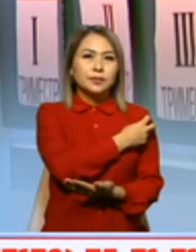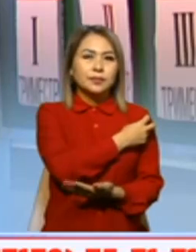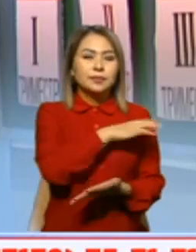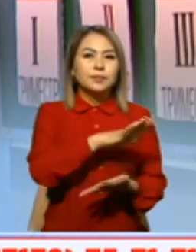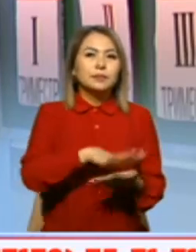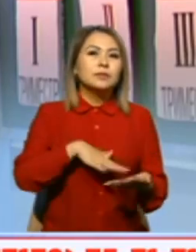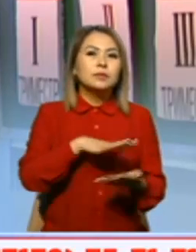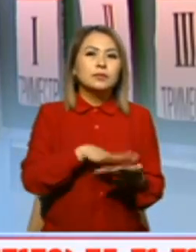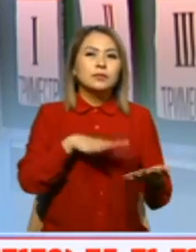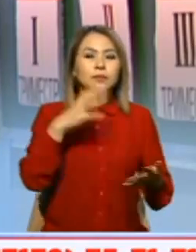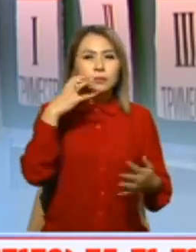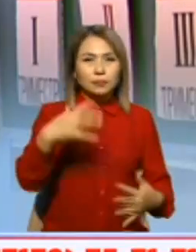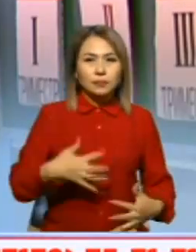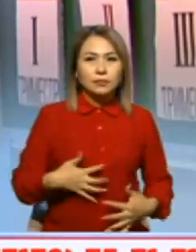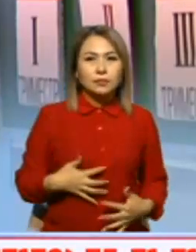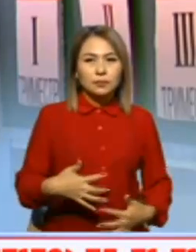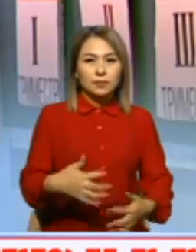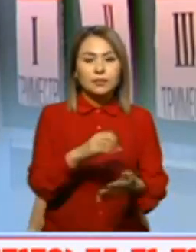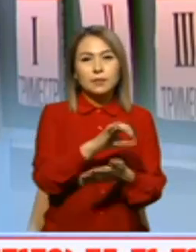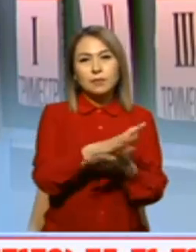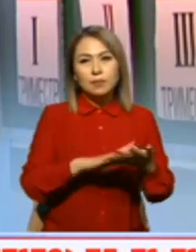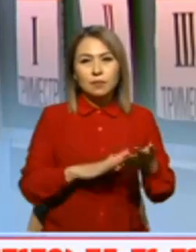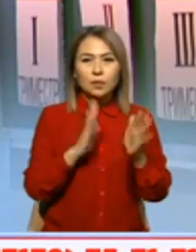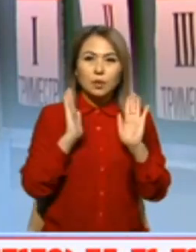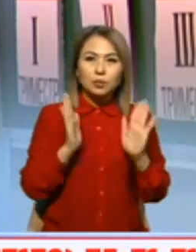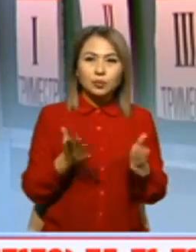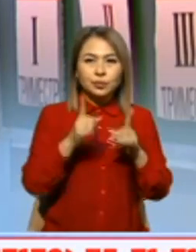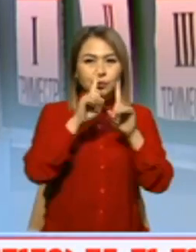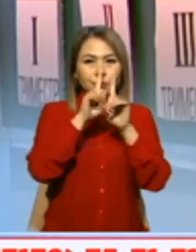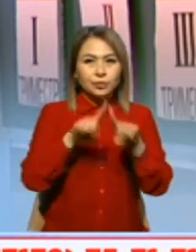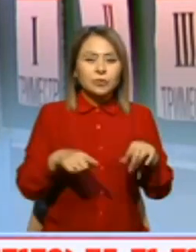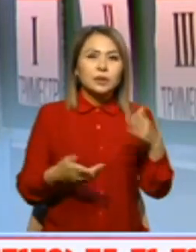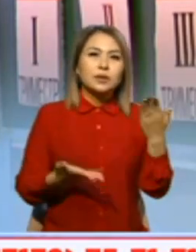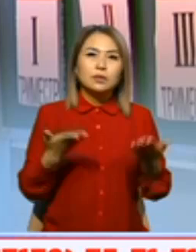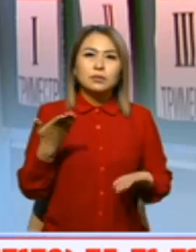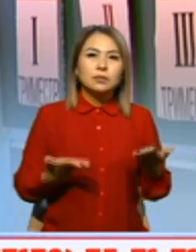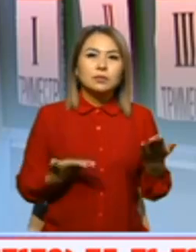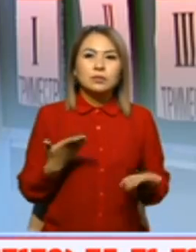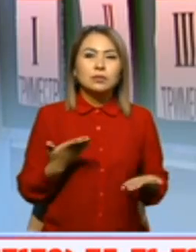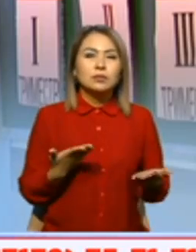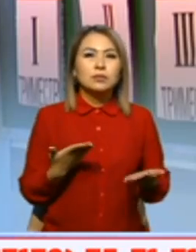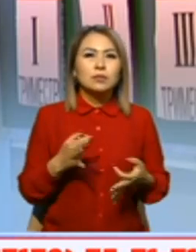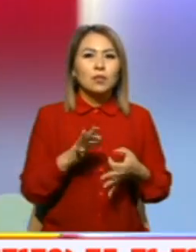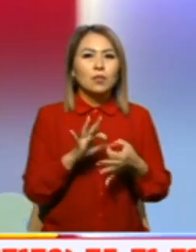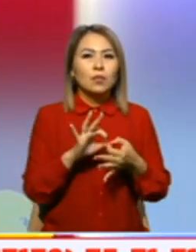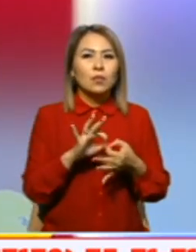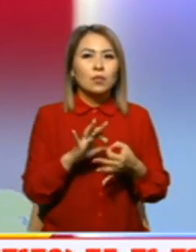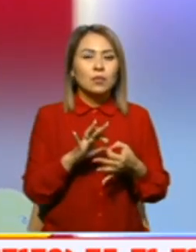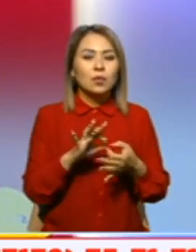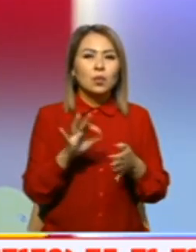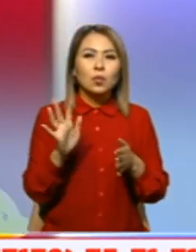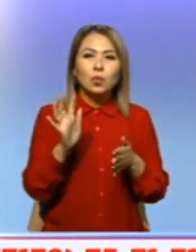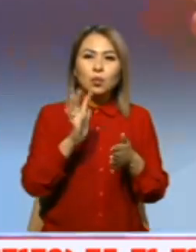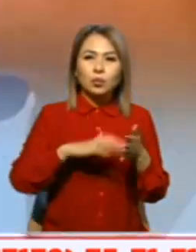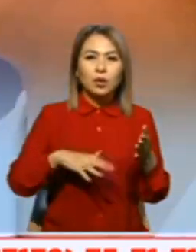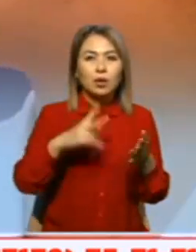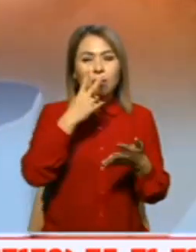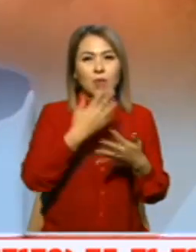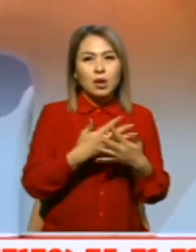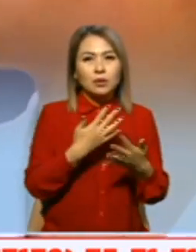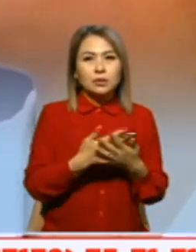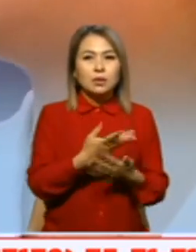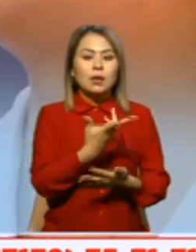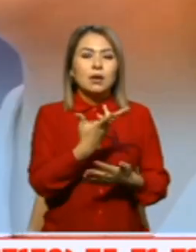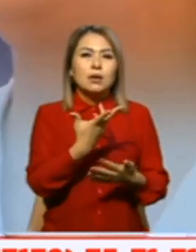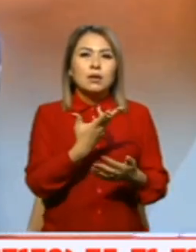ары қарай жүктілікті жалғастыра ма, болмаса үзеді ме, үзу үшін оған көрсеткіш болу керек.